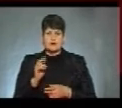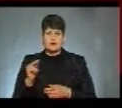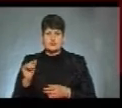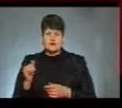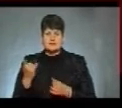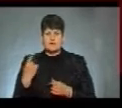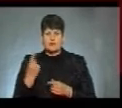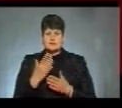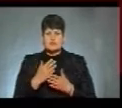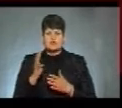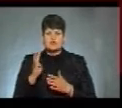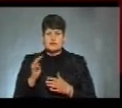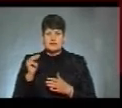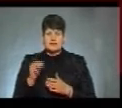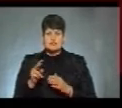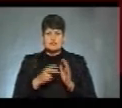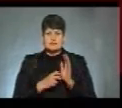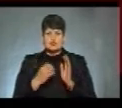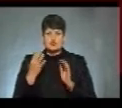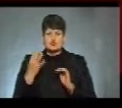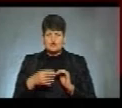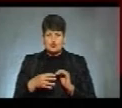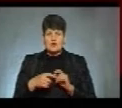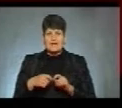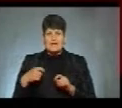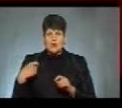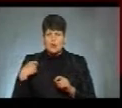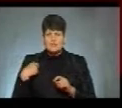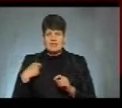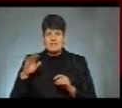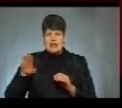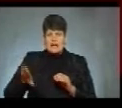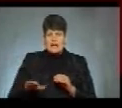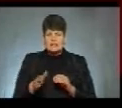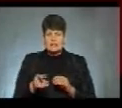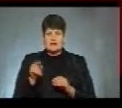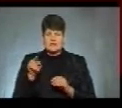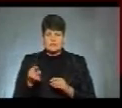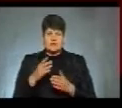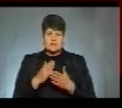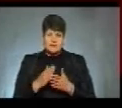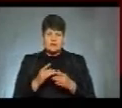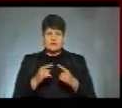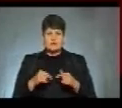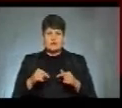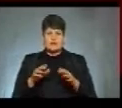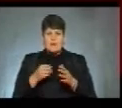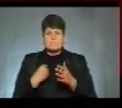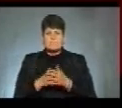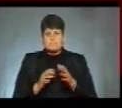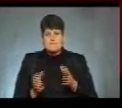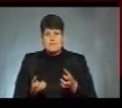є 4740 кілометрів каналів, з них 3244 на балансі органів місцевого самоврядування.